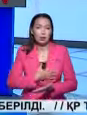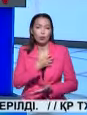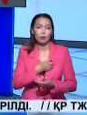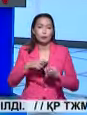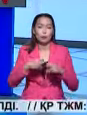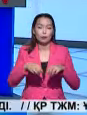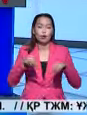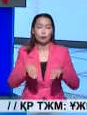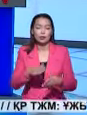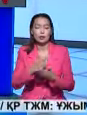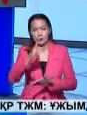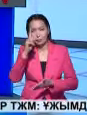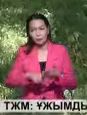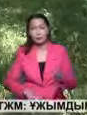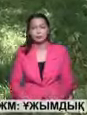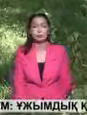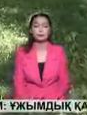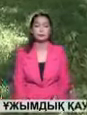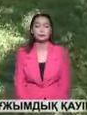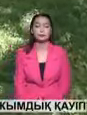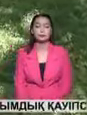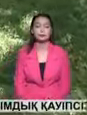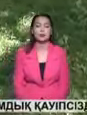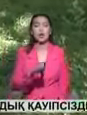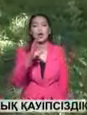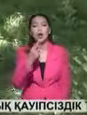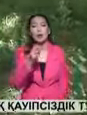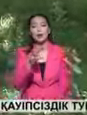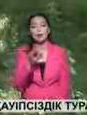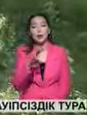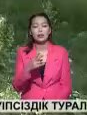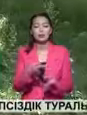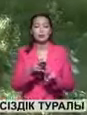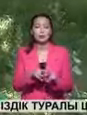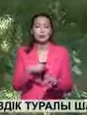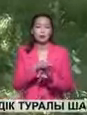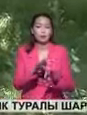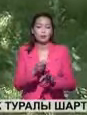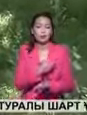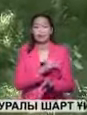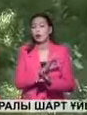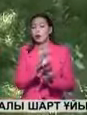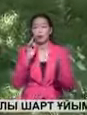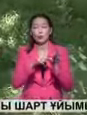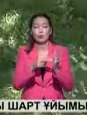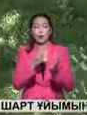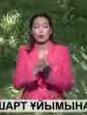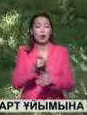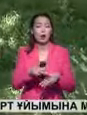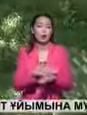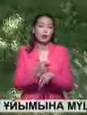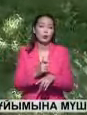табатындарына олар сенеді. Әлеуметтік әмиян жобасына менің айтар пікірім өте керемет жоба болып тұр, халыққа өте